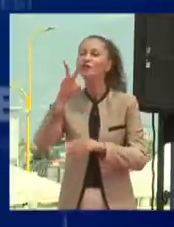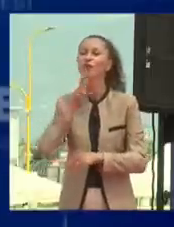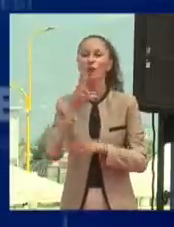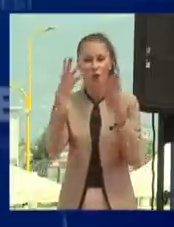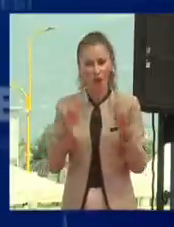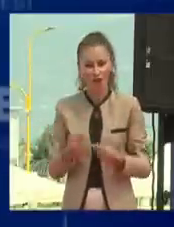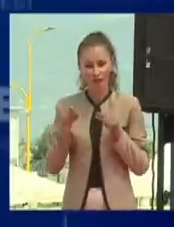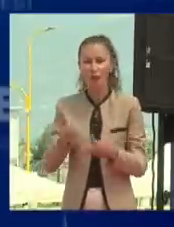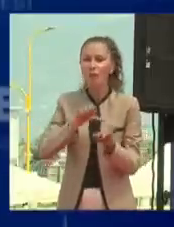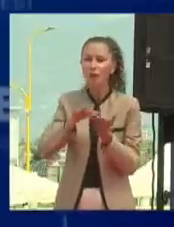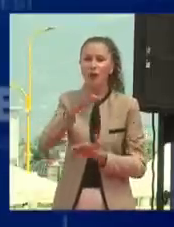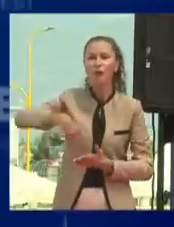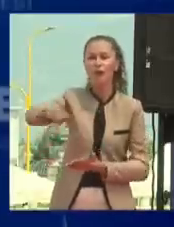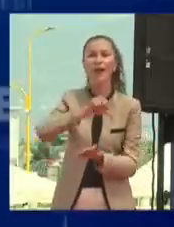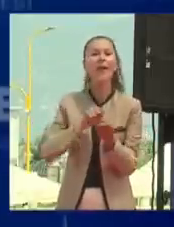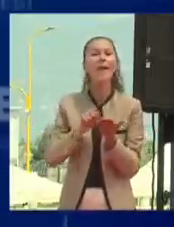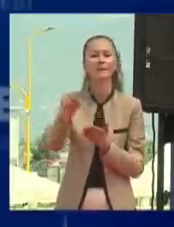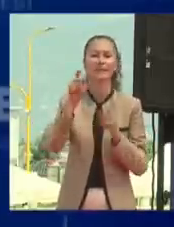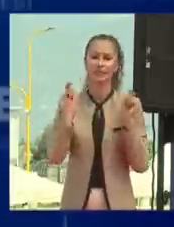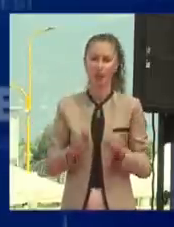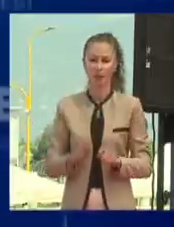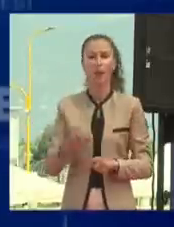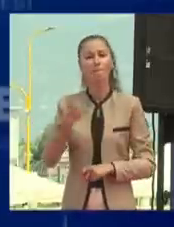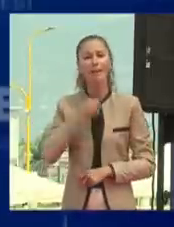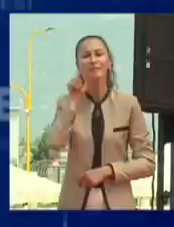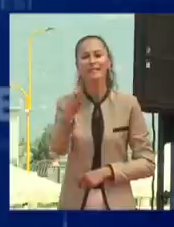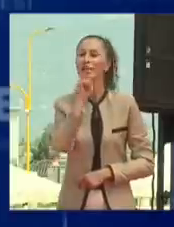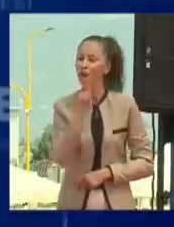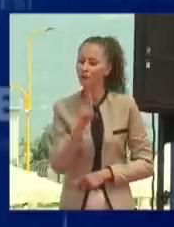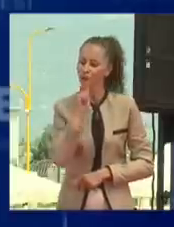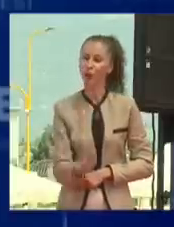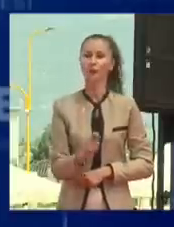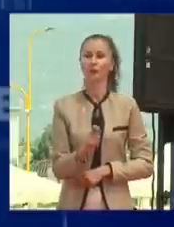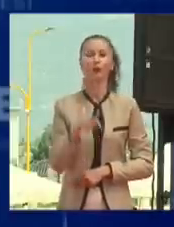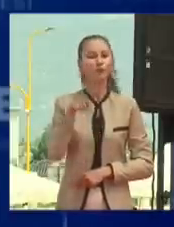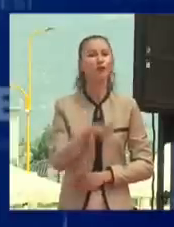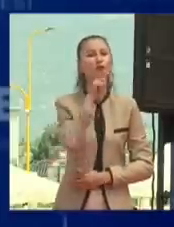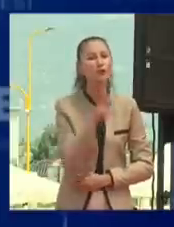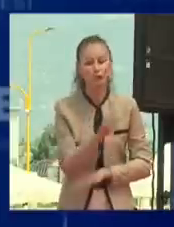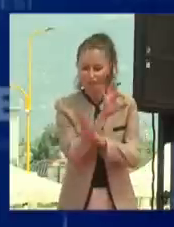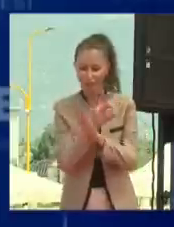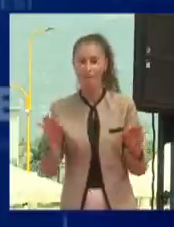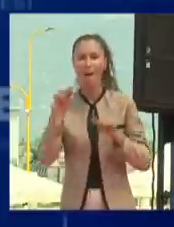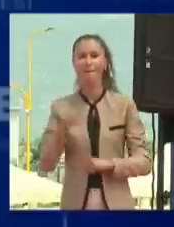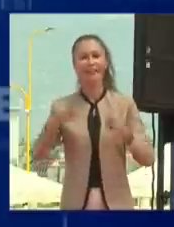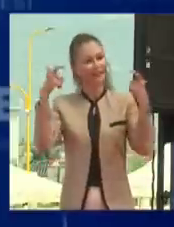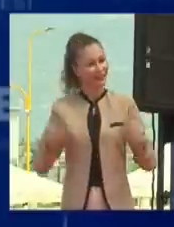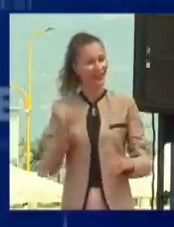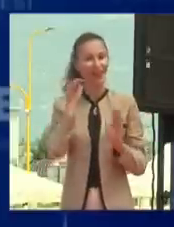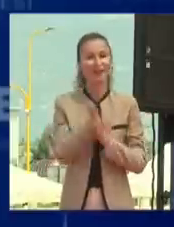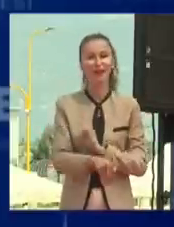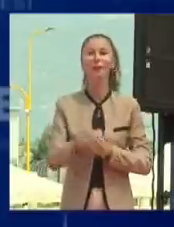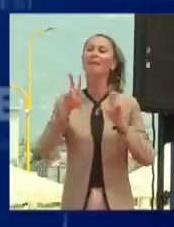bulacak. Bütün bunların hepsini yapacağız. Benim size sözüm sözdür. Bu sözlerin tamamını yerine